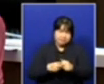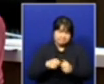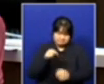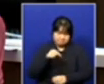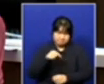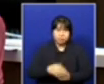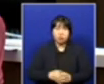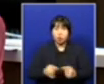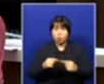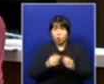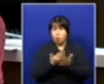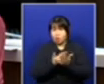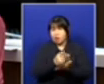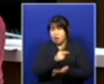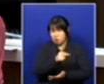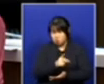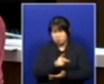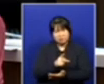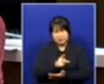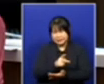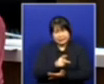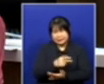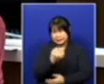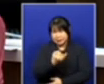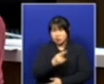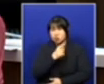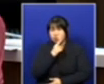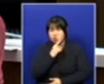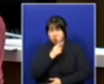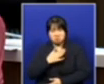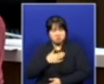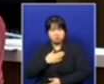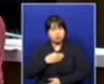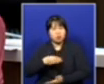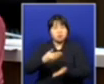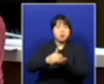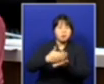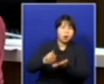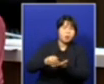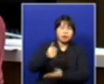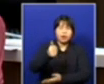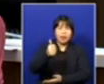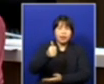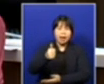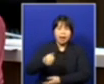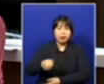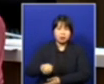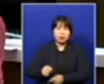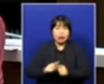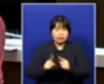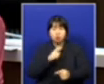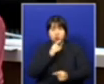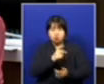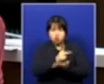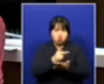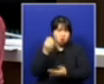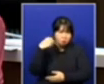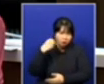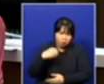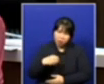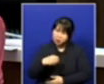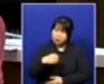กู้เงินเนี่ยไม่ใช่เรื่องดีคนมีเครดิตจะมาบอกโอ้ยคนมีเครดิตกู้ก็แต่มันกู้บ่อยๆเขาเรียกว่าคนไร้เ